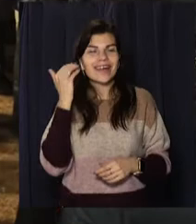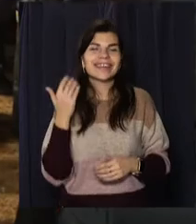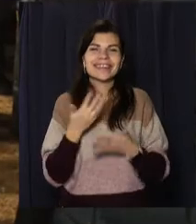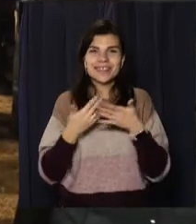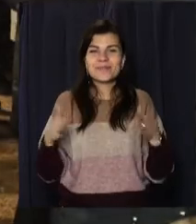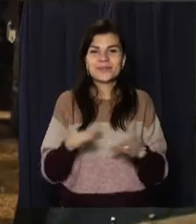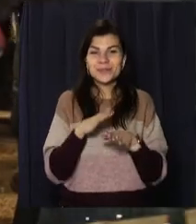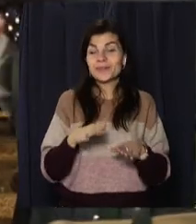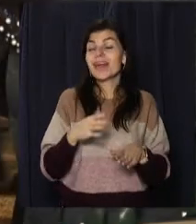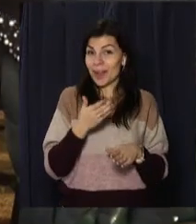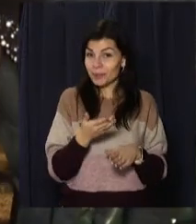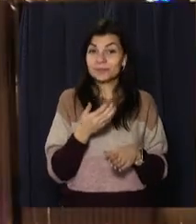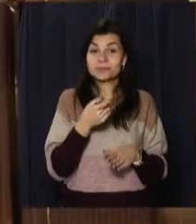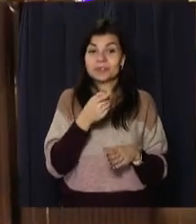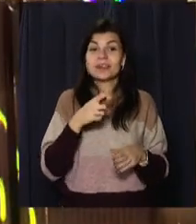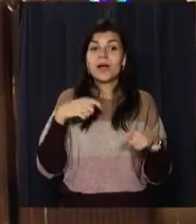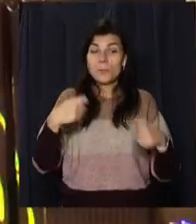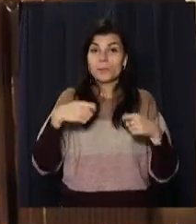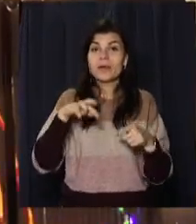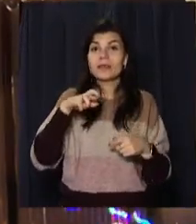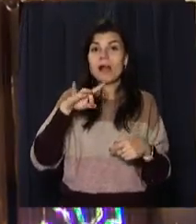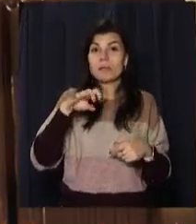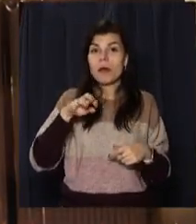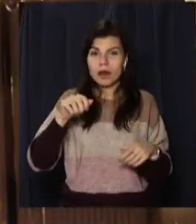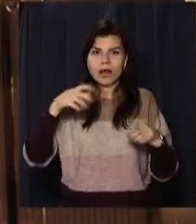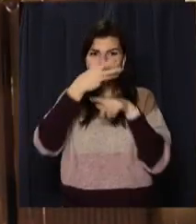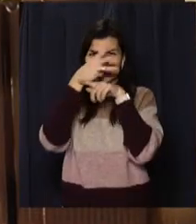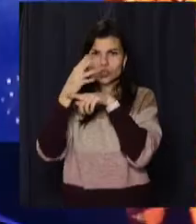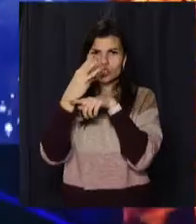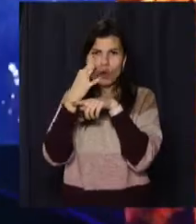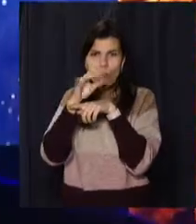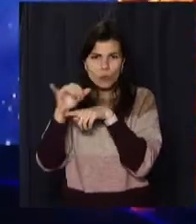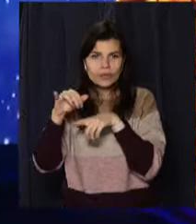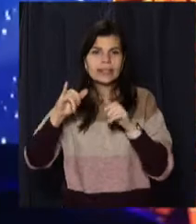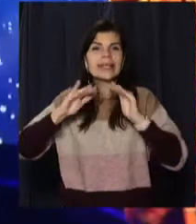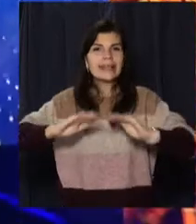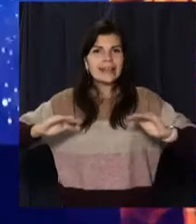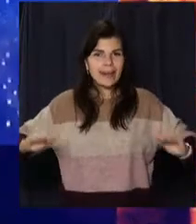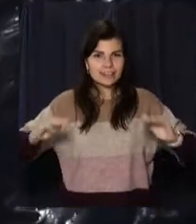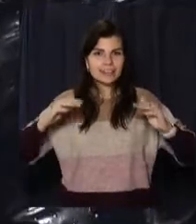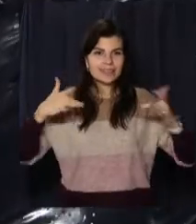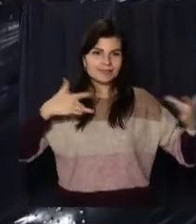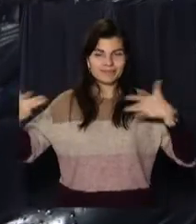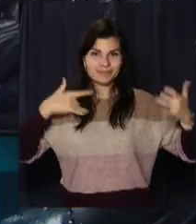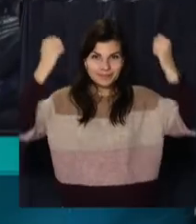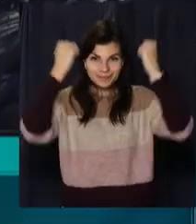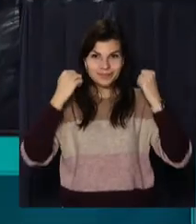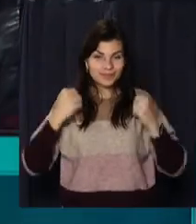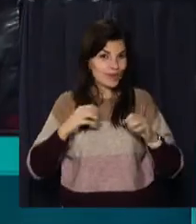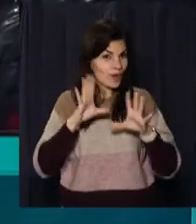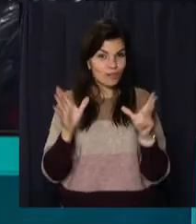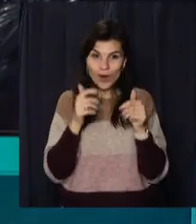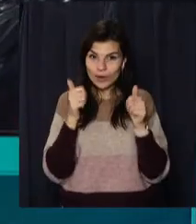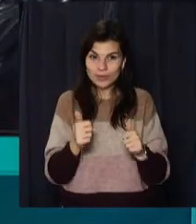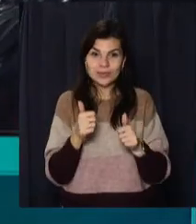Джерелом позитивних емоцій стали ярмарок, оригінальне лазерне шоу та виступ дитячих аніматорів. Все хорошо,